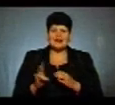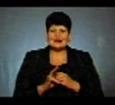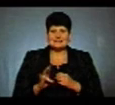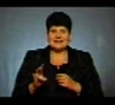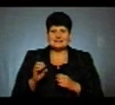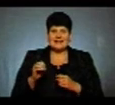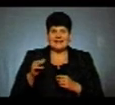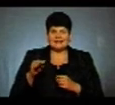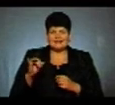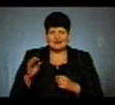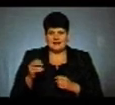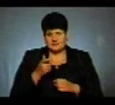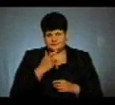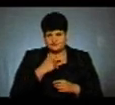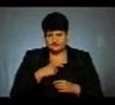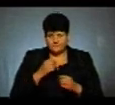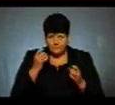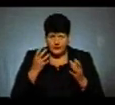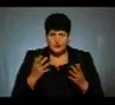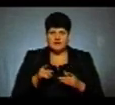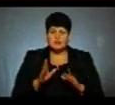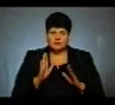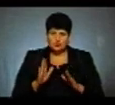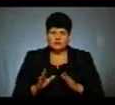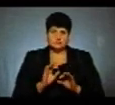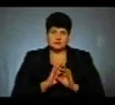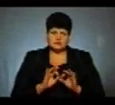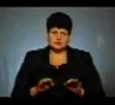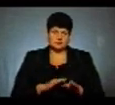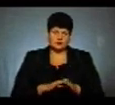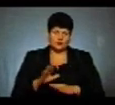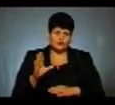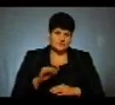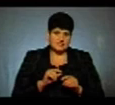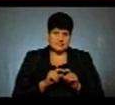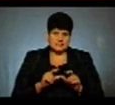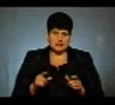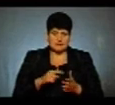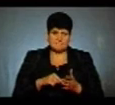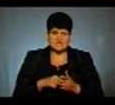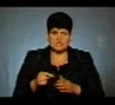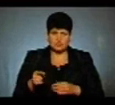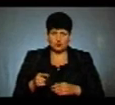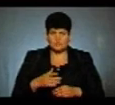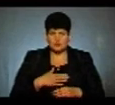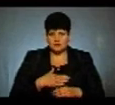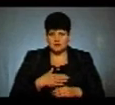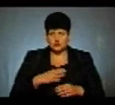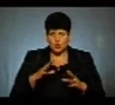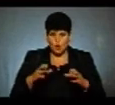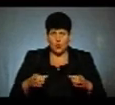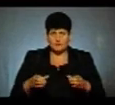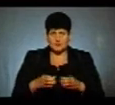І він успішно буде зреалізований у всіх закладах міста Тернополя і нашої